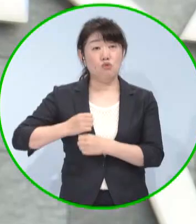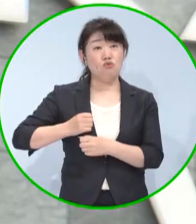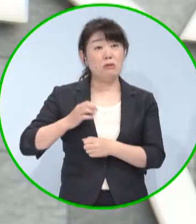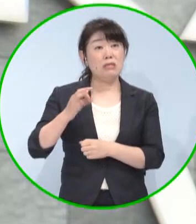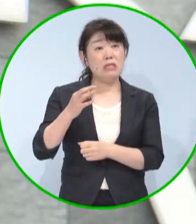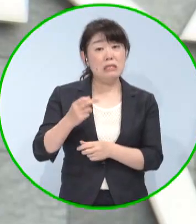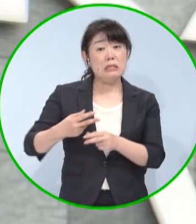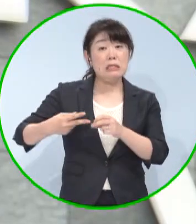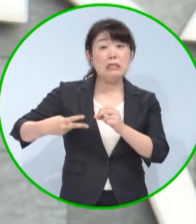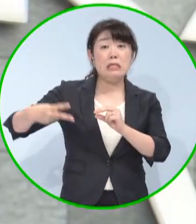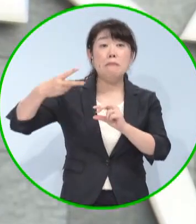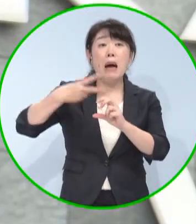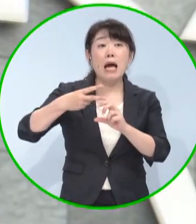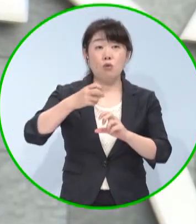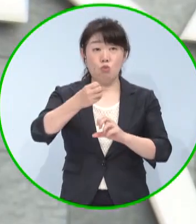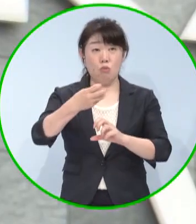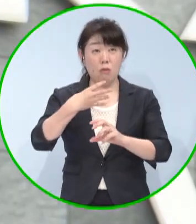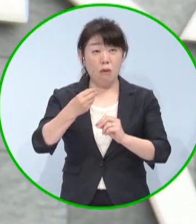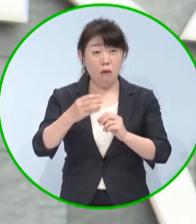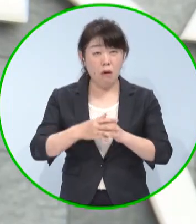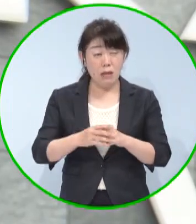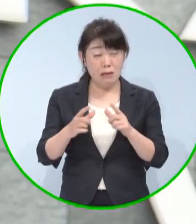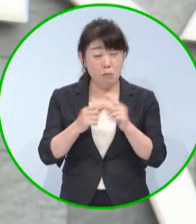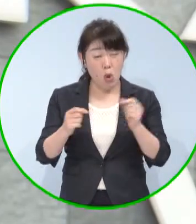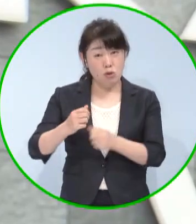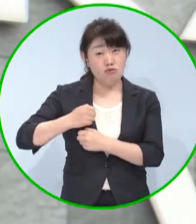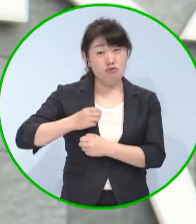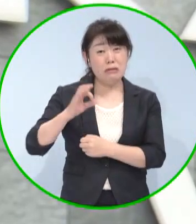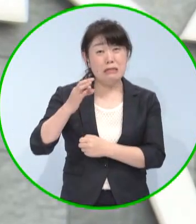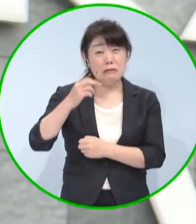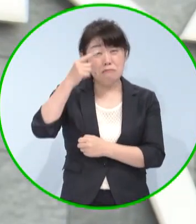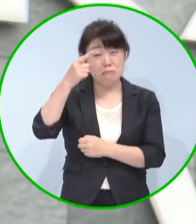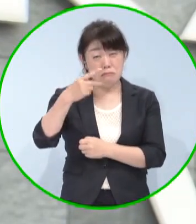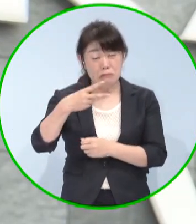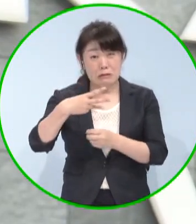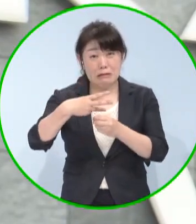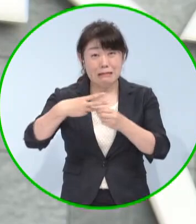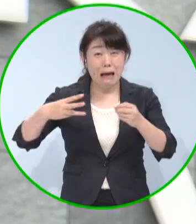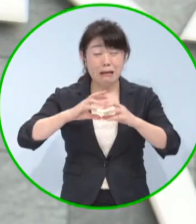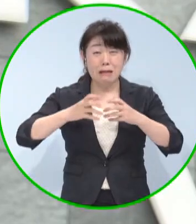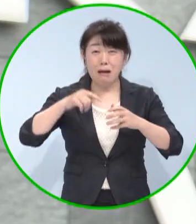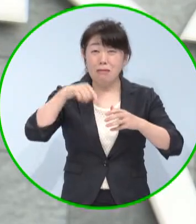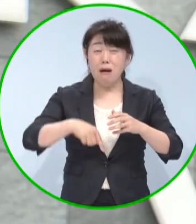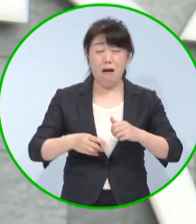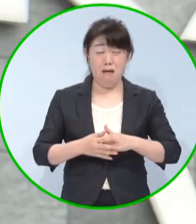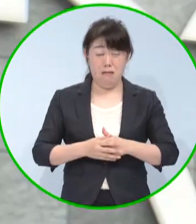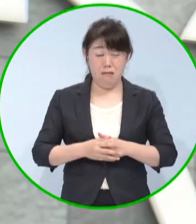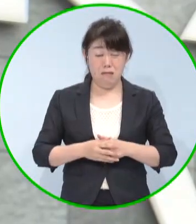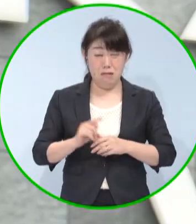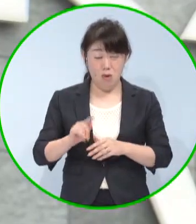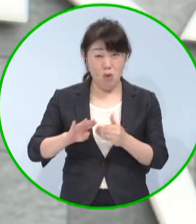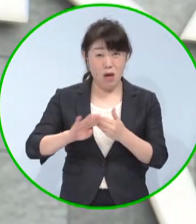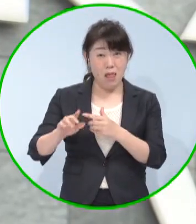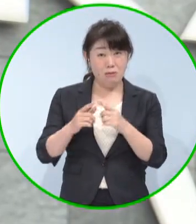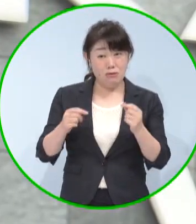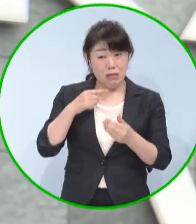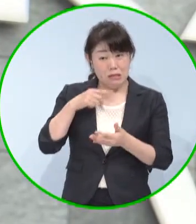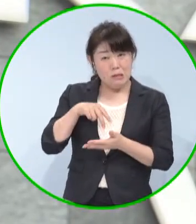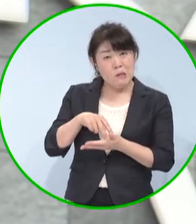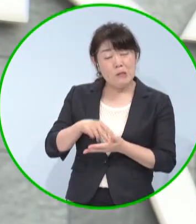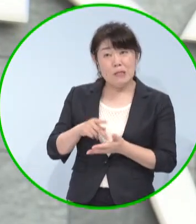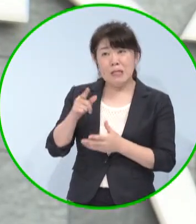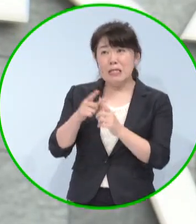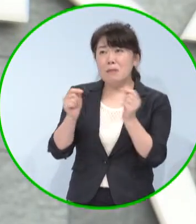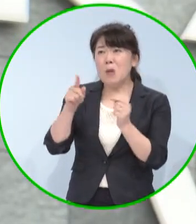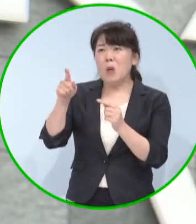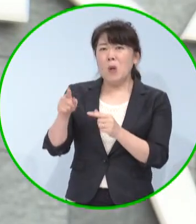らね、日本の軍事費世界3位になっちゃいます。他国に脅威を与える軍事